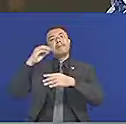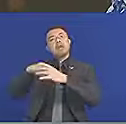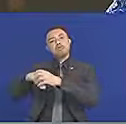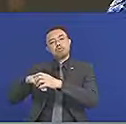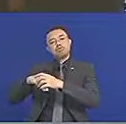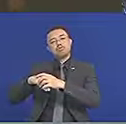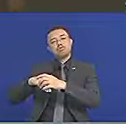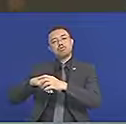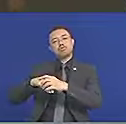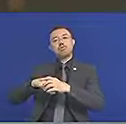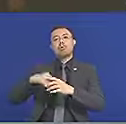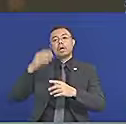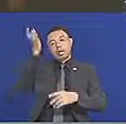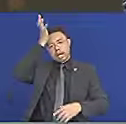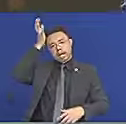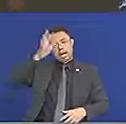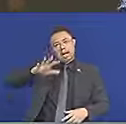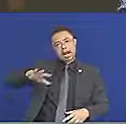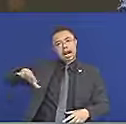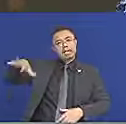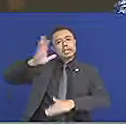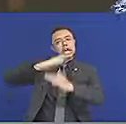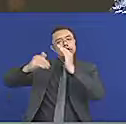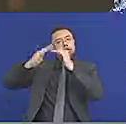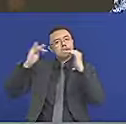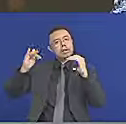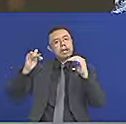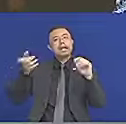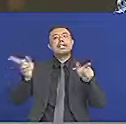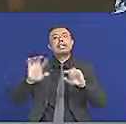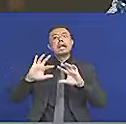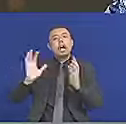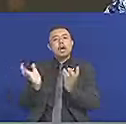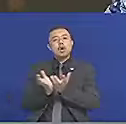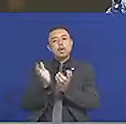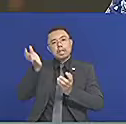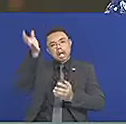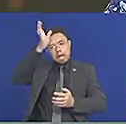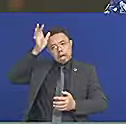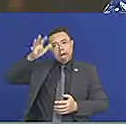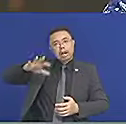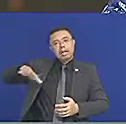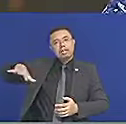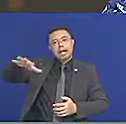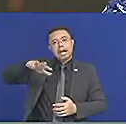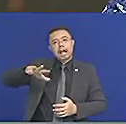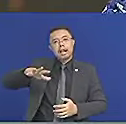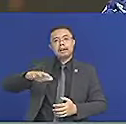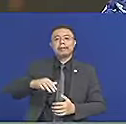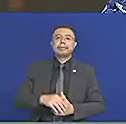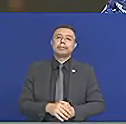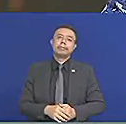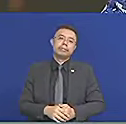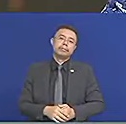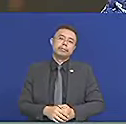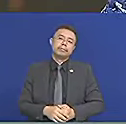dalam kerajaan surga sebagai anggota keluarga kerajaan.